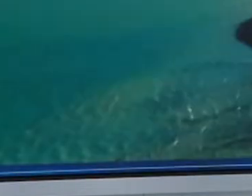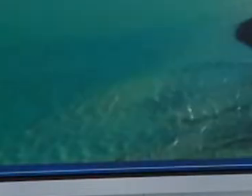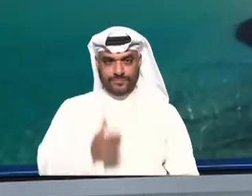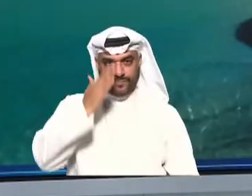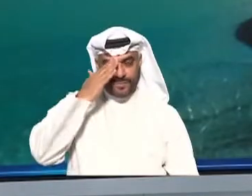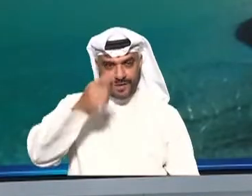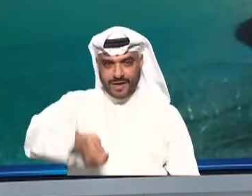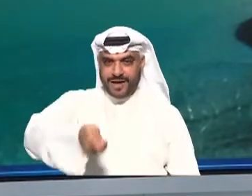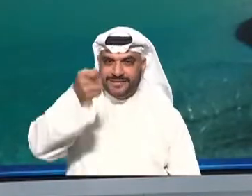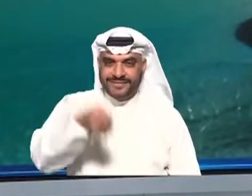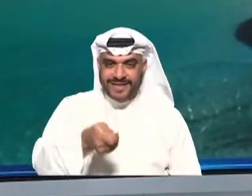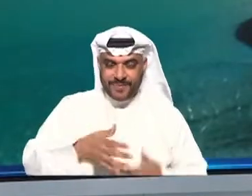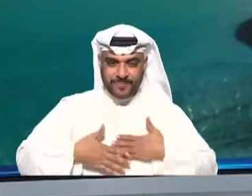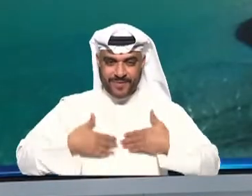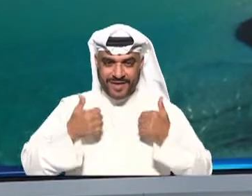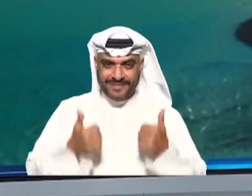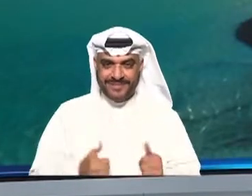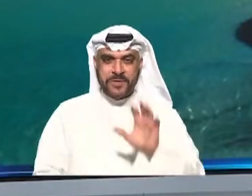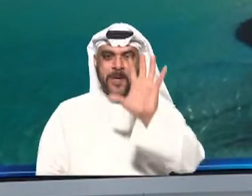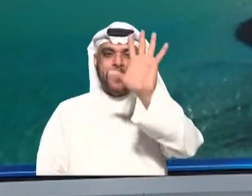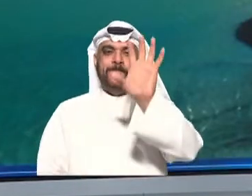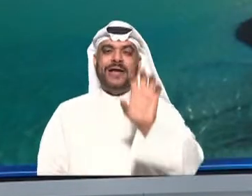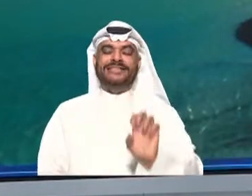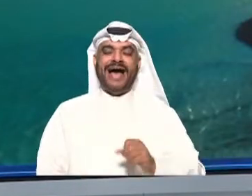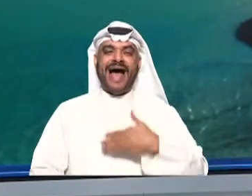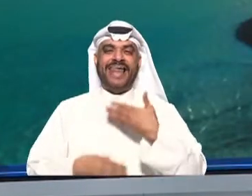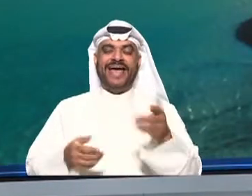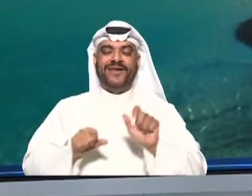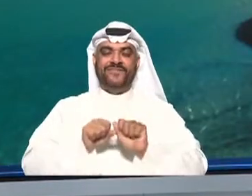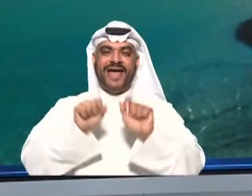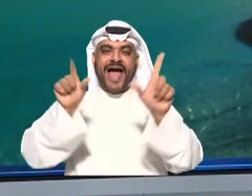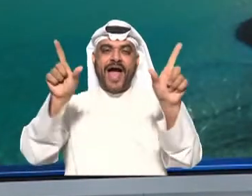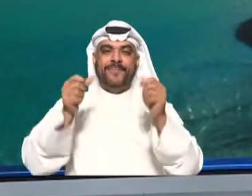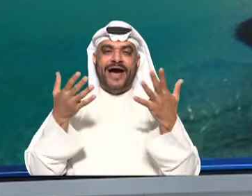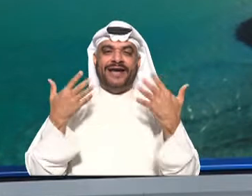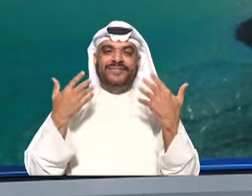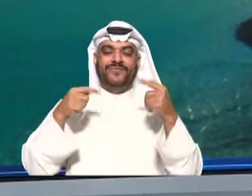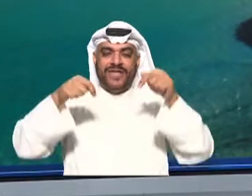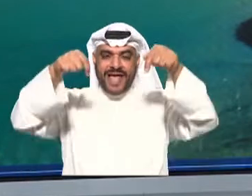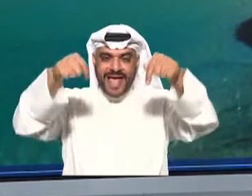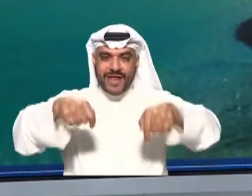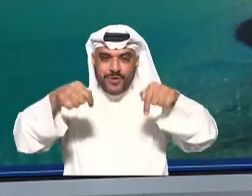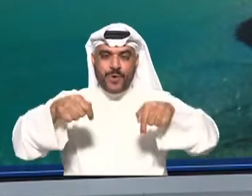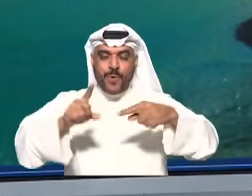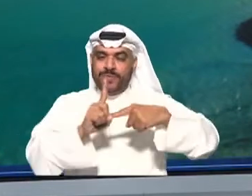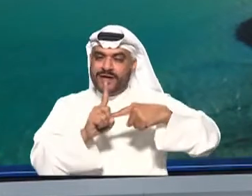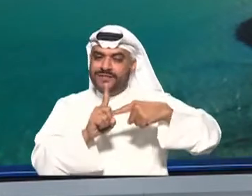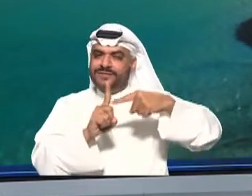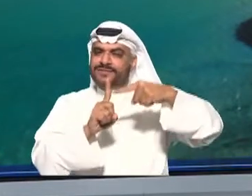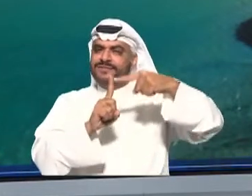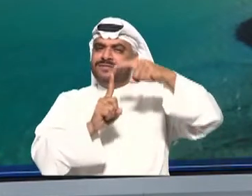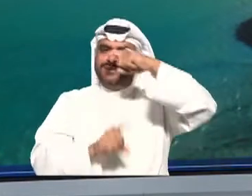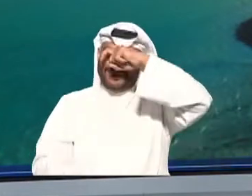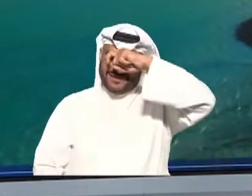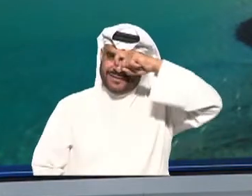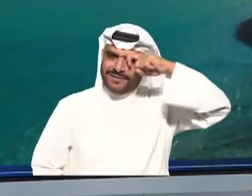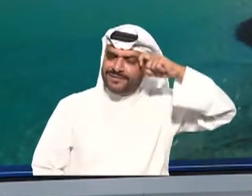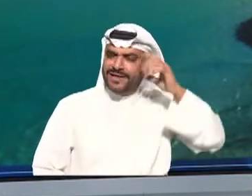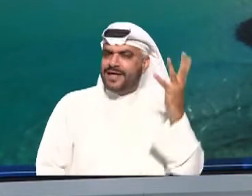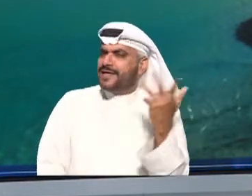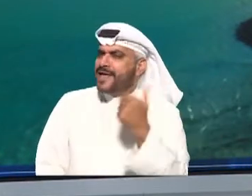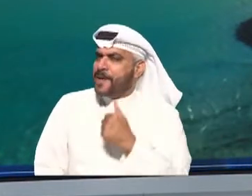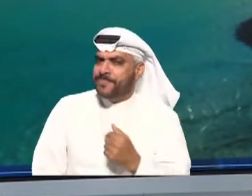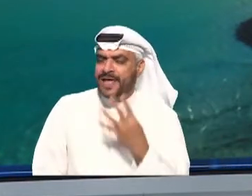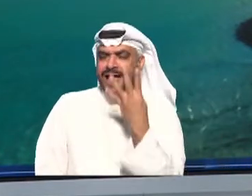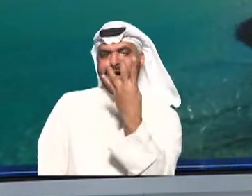أسعد الله أوقاتكم أعزائي المشاهدين في نشرتنا الجوية لهذا المساء. أجواءنا أجواء معتدلة، درجات الحرارة العظمى تراوحت ما بين